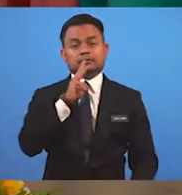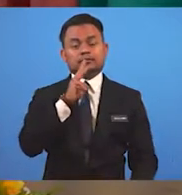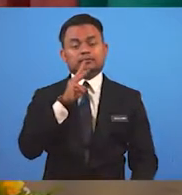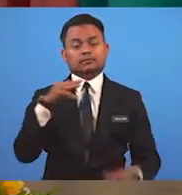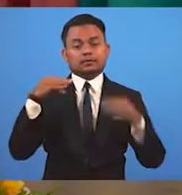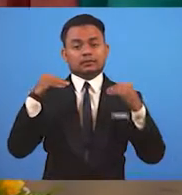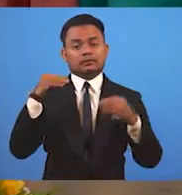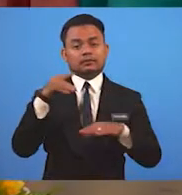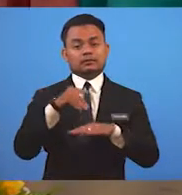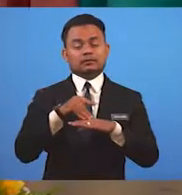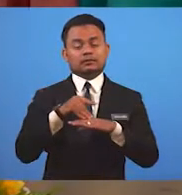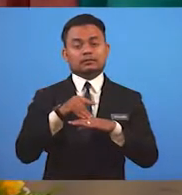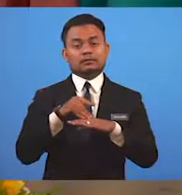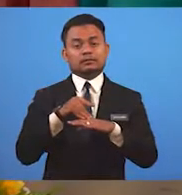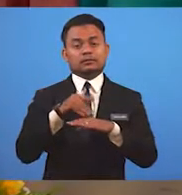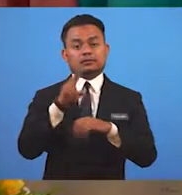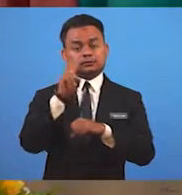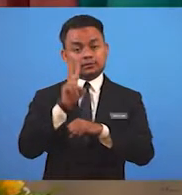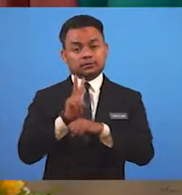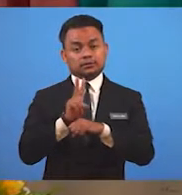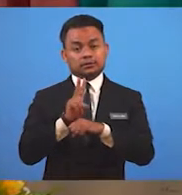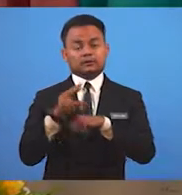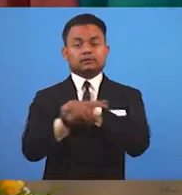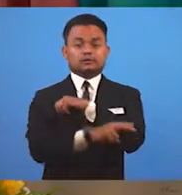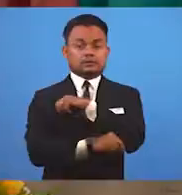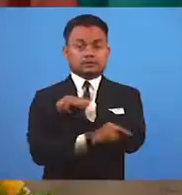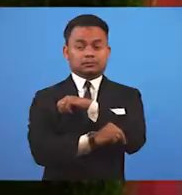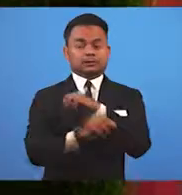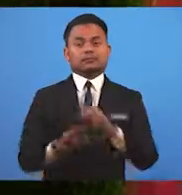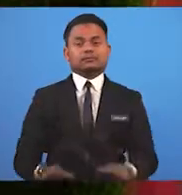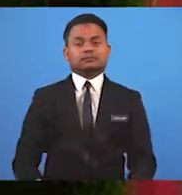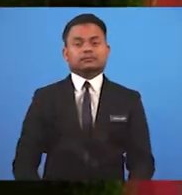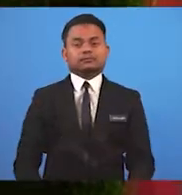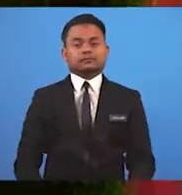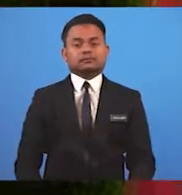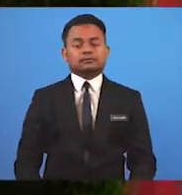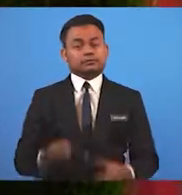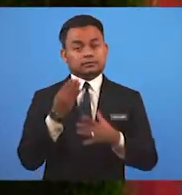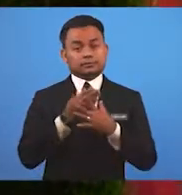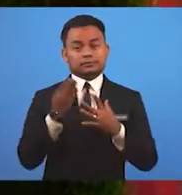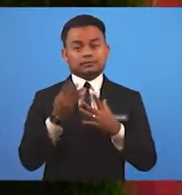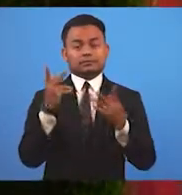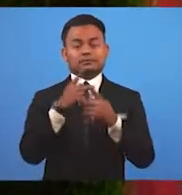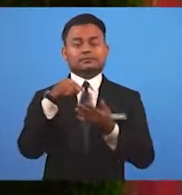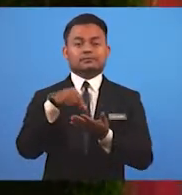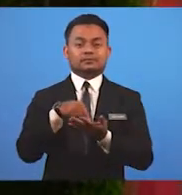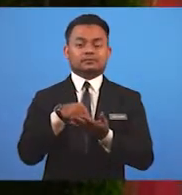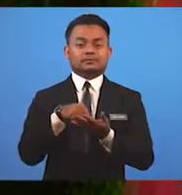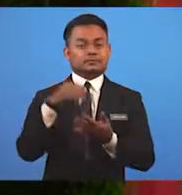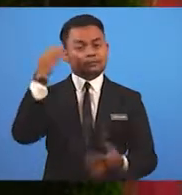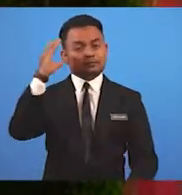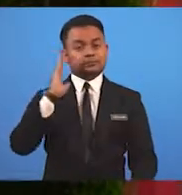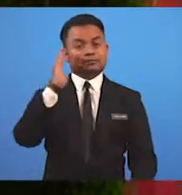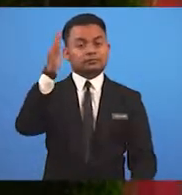Vokasional Datuk Lela Maharaja yang bertempat di Rembau, Negeri Sembilan. Pada episod kali ini, Cikgu